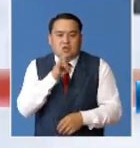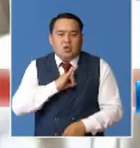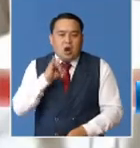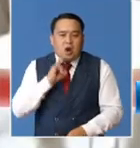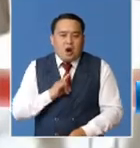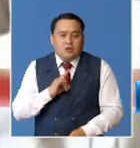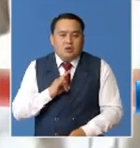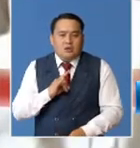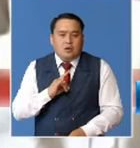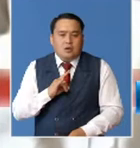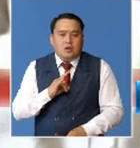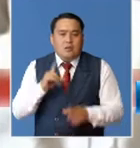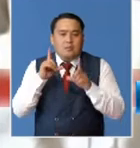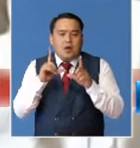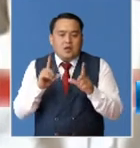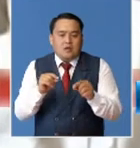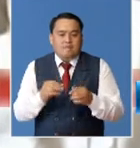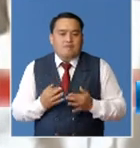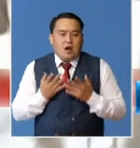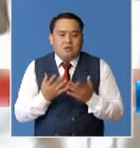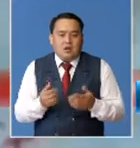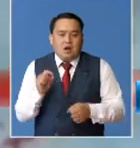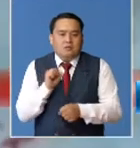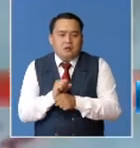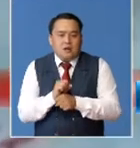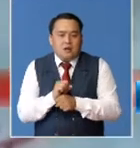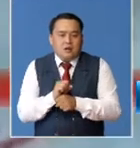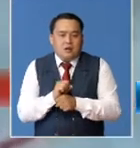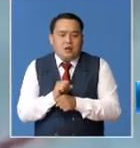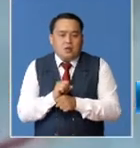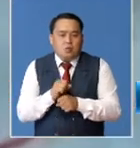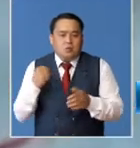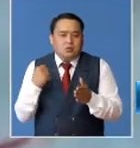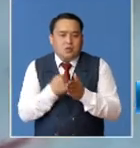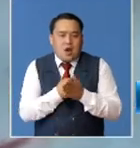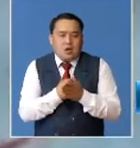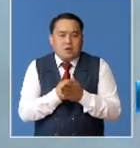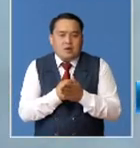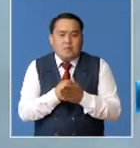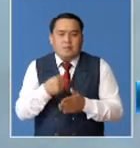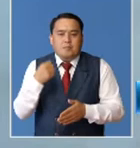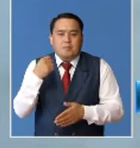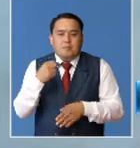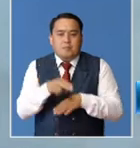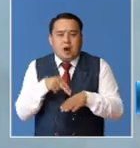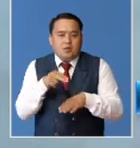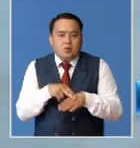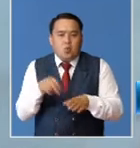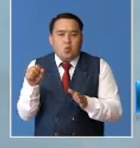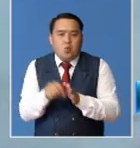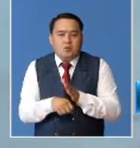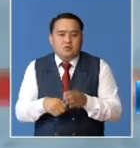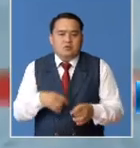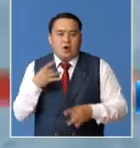женщина, вероятно, передумала ехать, потребовала остановить машину и даже ударила Асылбекова по лицу, что привело убийцу